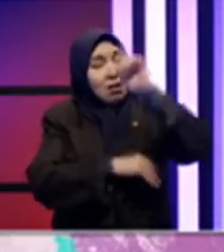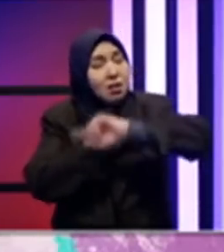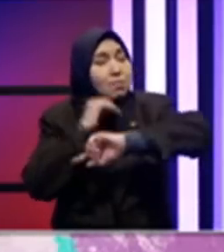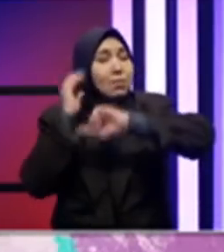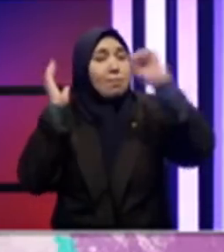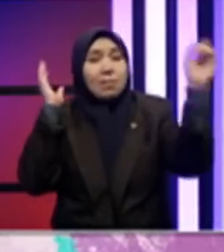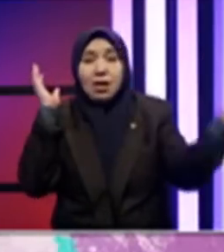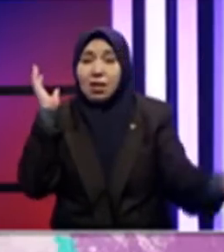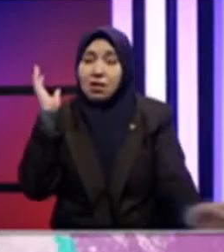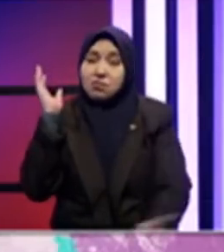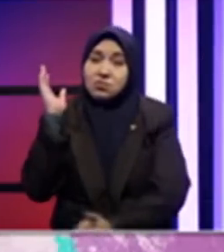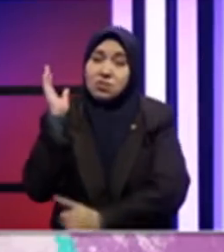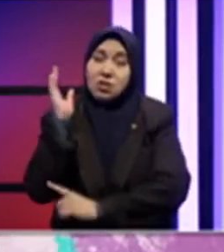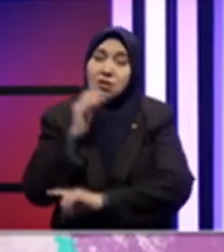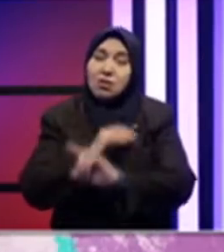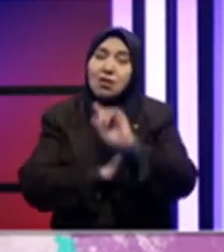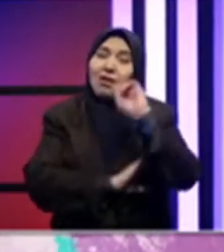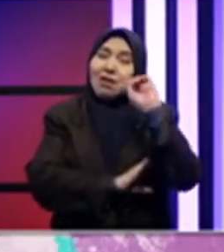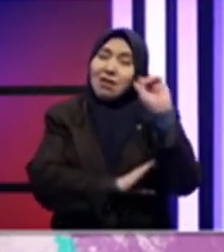الدين